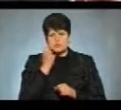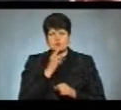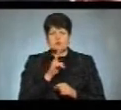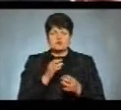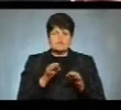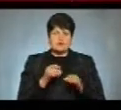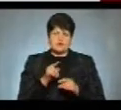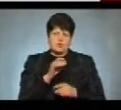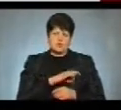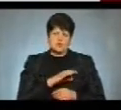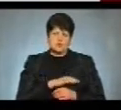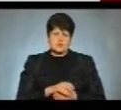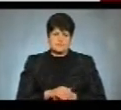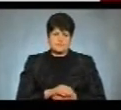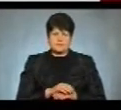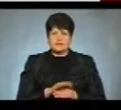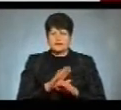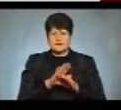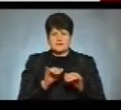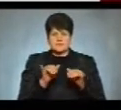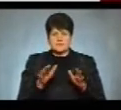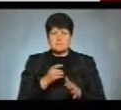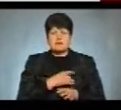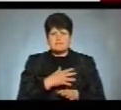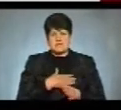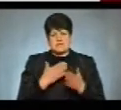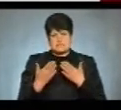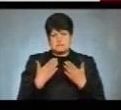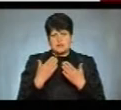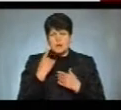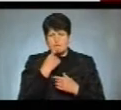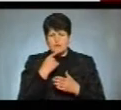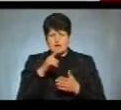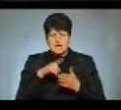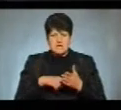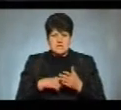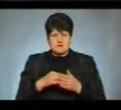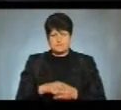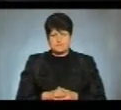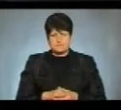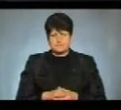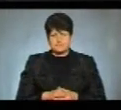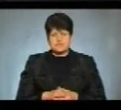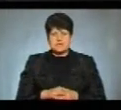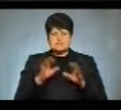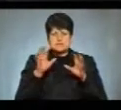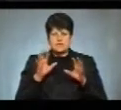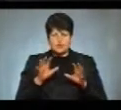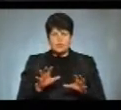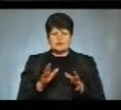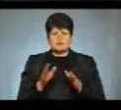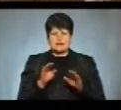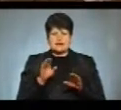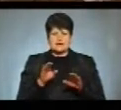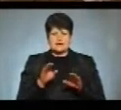поки нею не володіє. Не поширюється закон на приватне спілкування і мову релігійних обрядів. Закон, який регулював використання української мови,